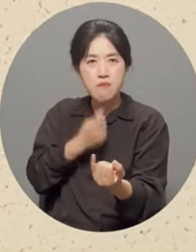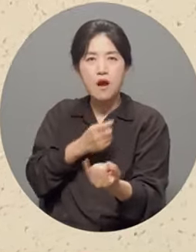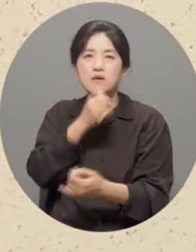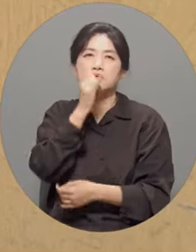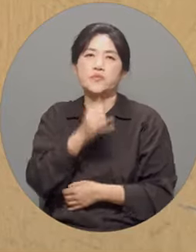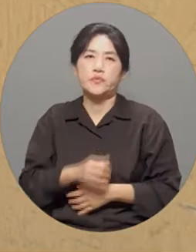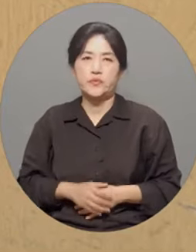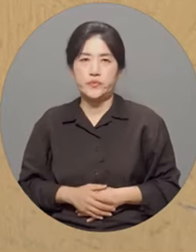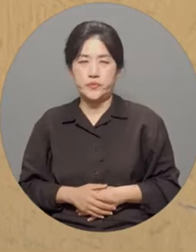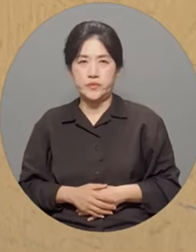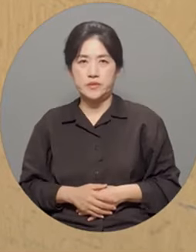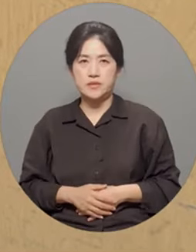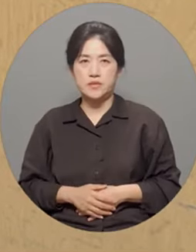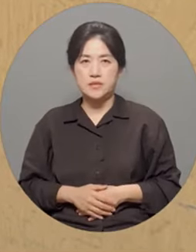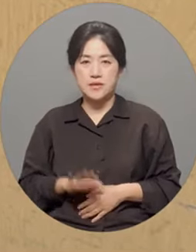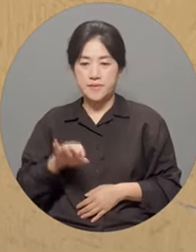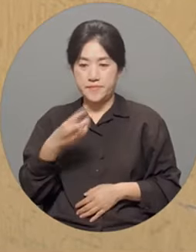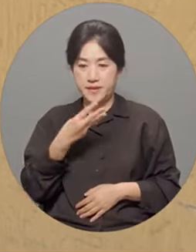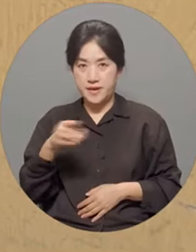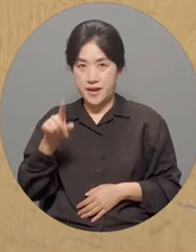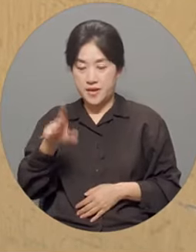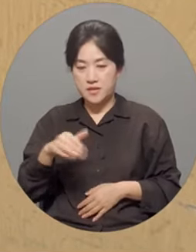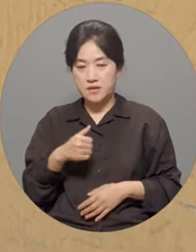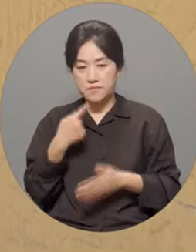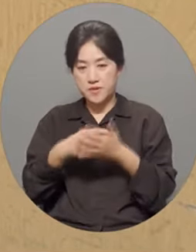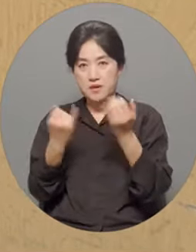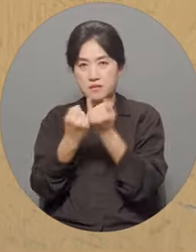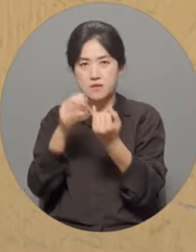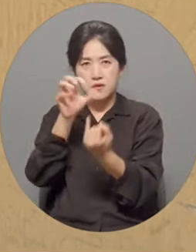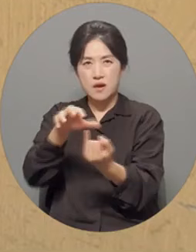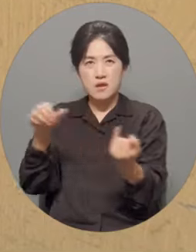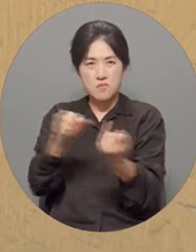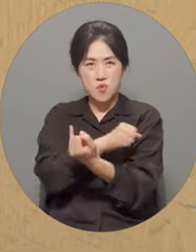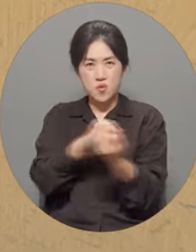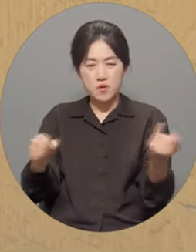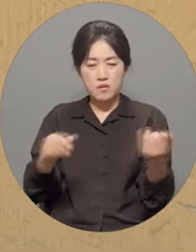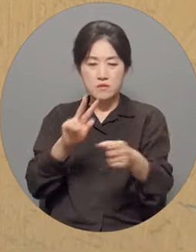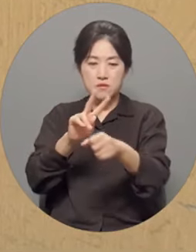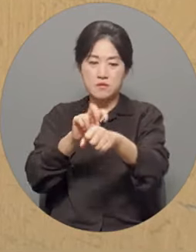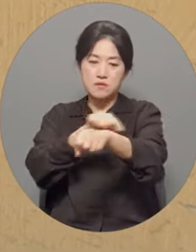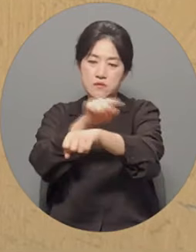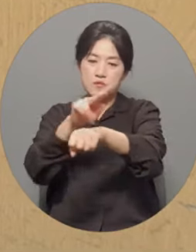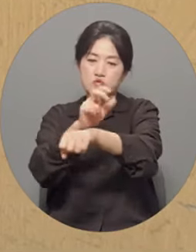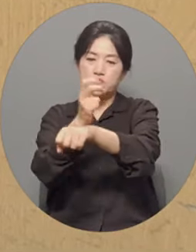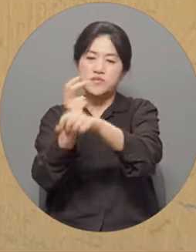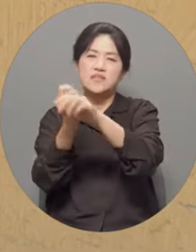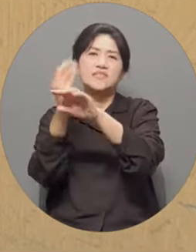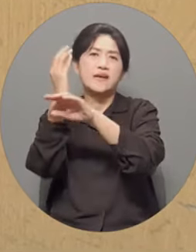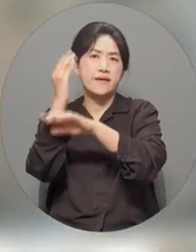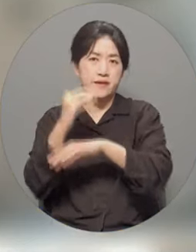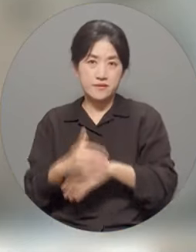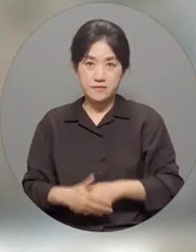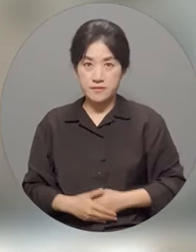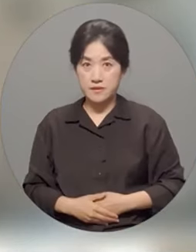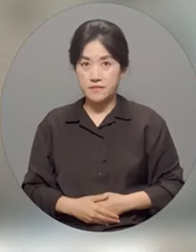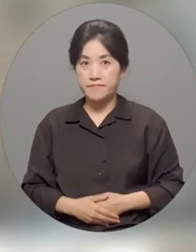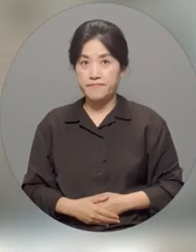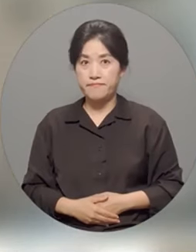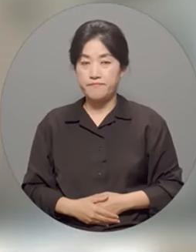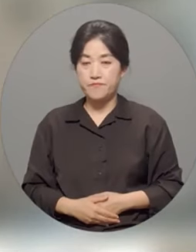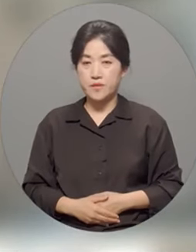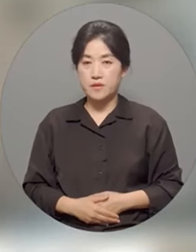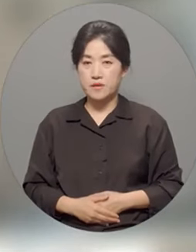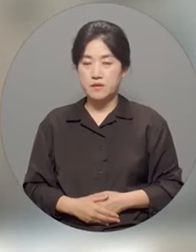전해졌습니다. 이 빌라 안에서 피해 여성에 대한 감금과 폭행은 27시간 넘게 이어졌습니다.